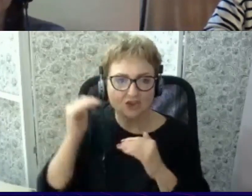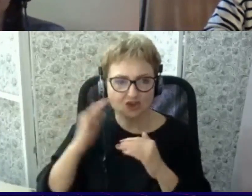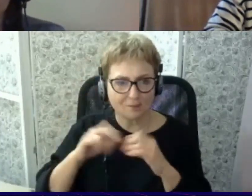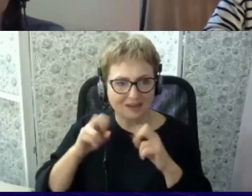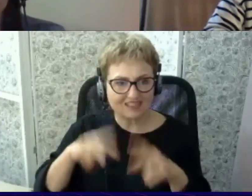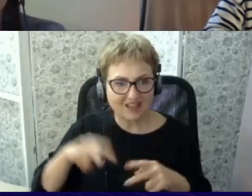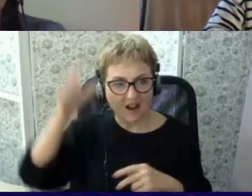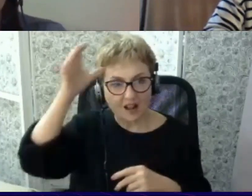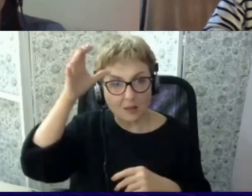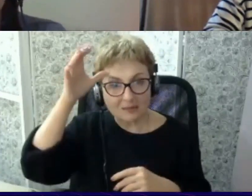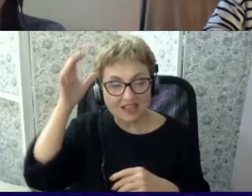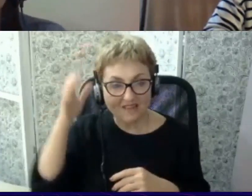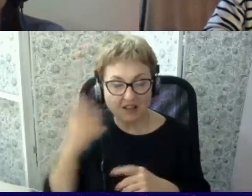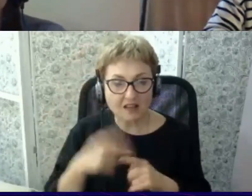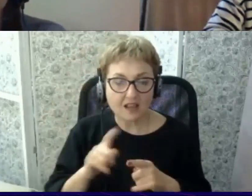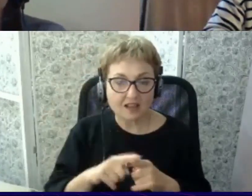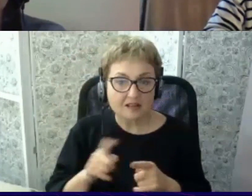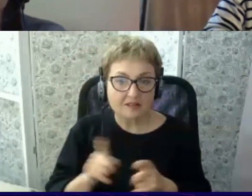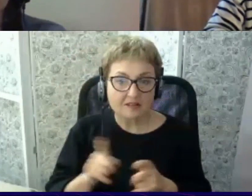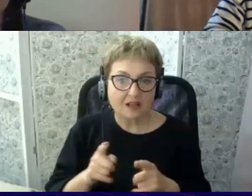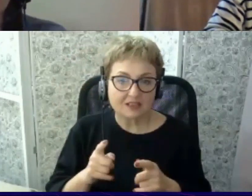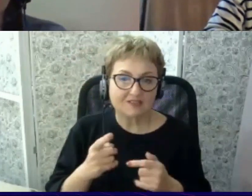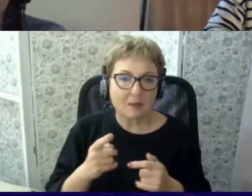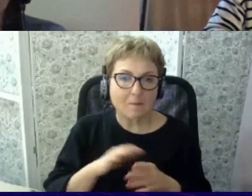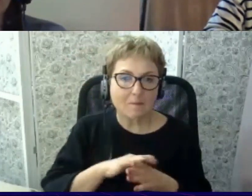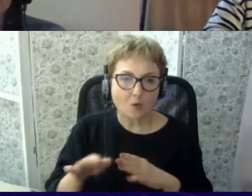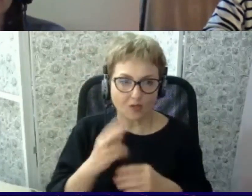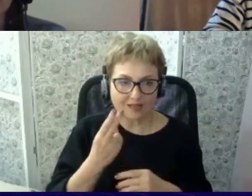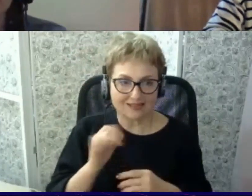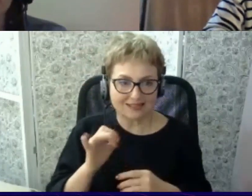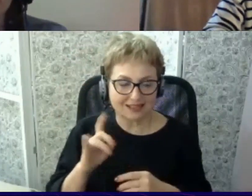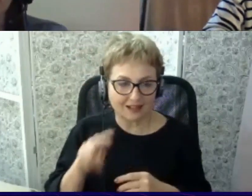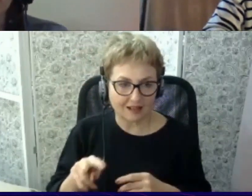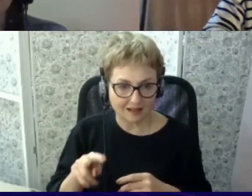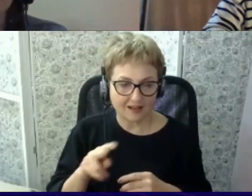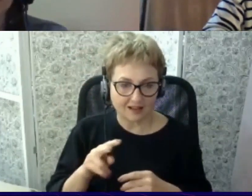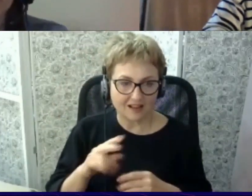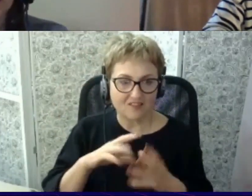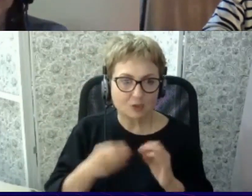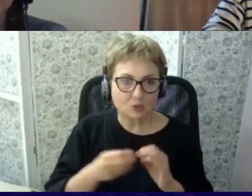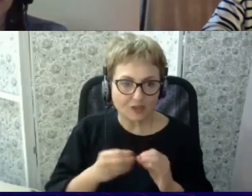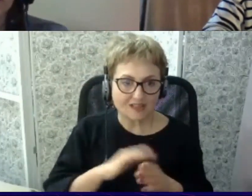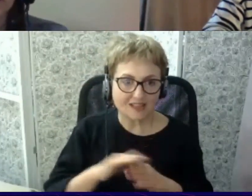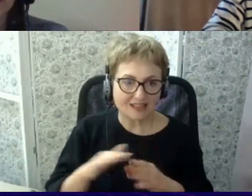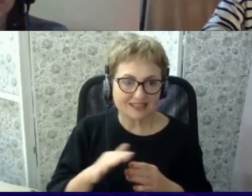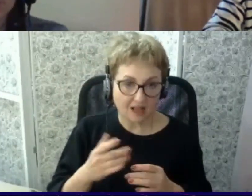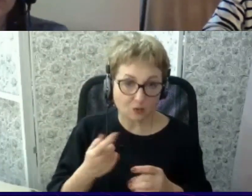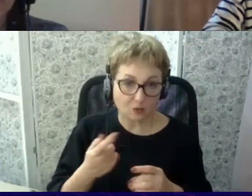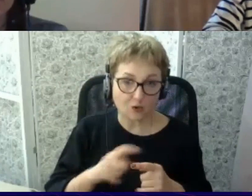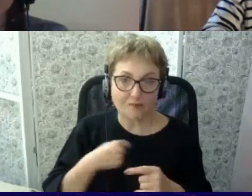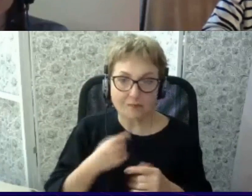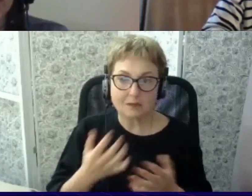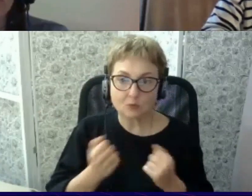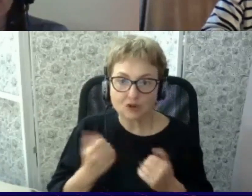высшее профессиональное образование. То есть это так называемый полный цикл, в результате реализации